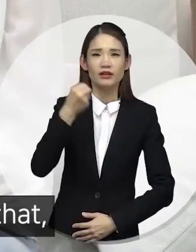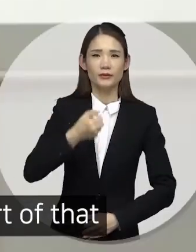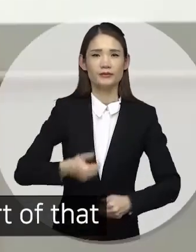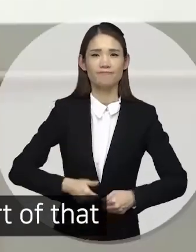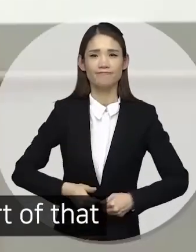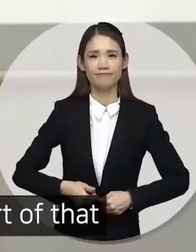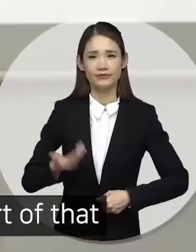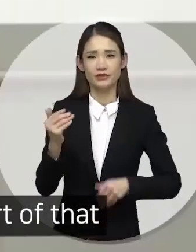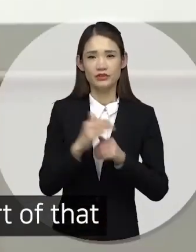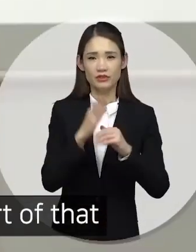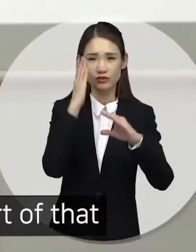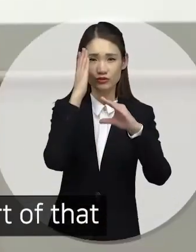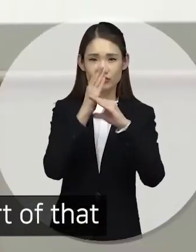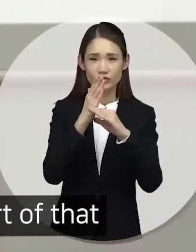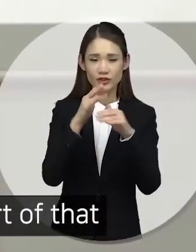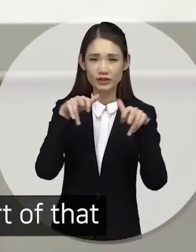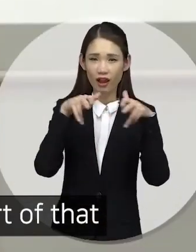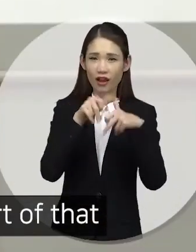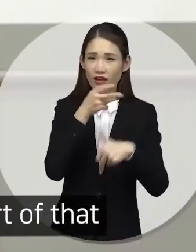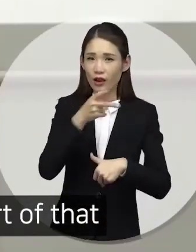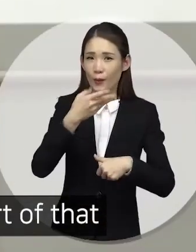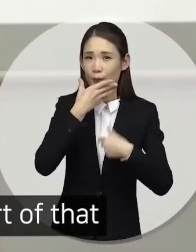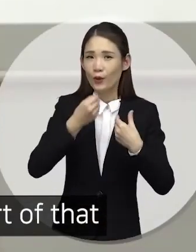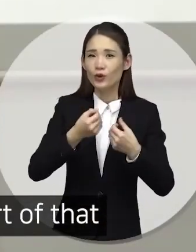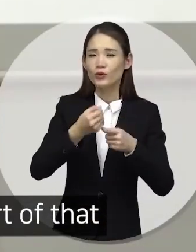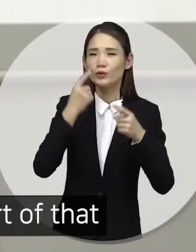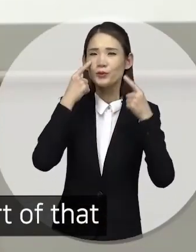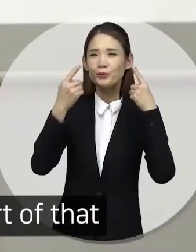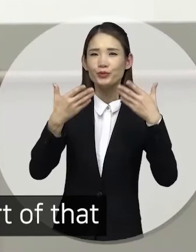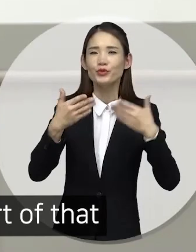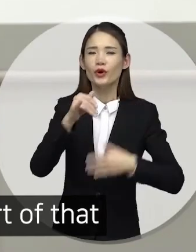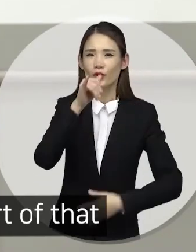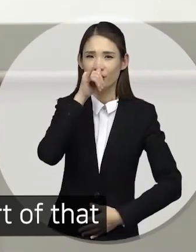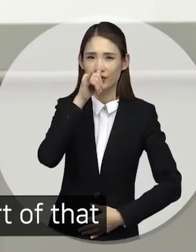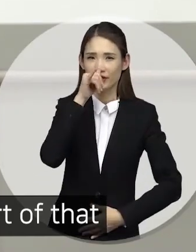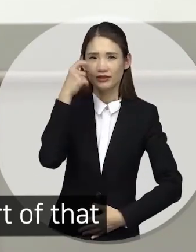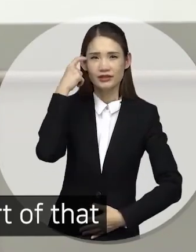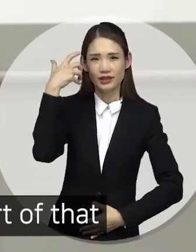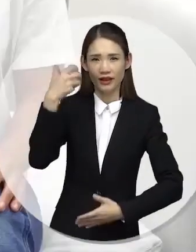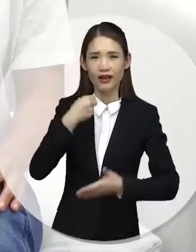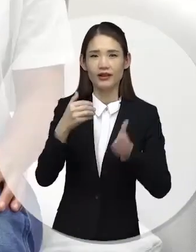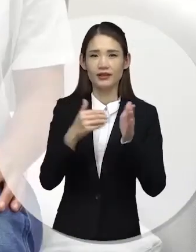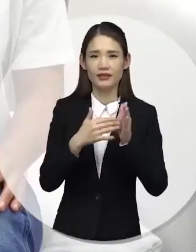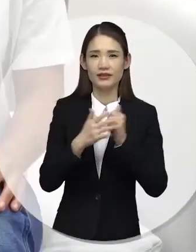있겠지만 그런 거의 중심에 장애인 복지도 분명히 있지 않을까라는 생각이